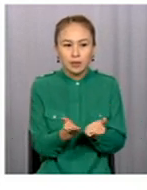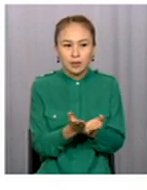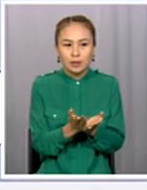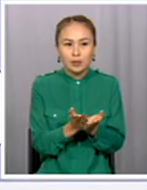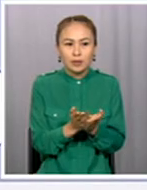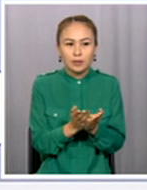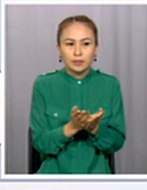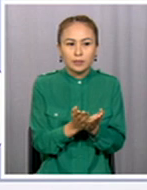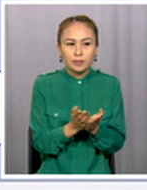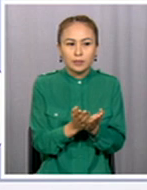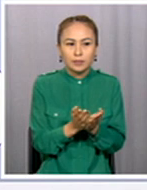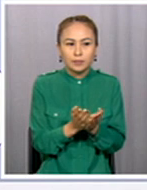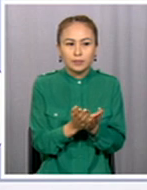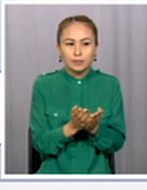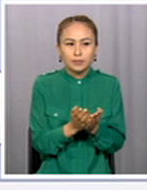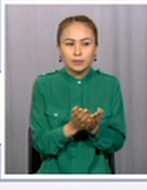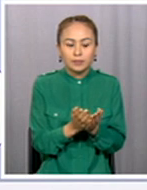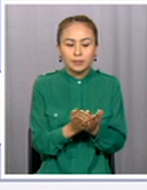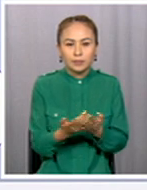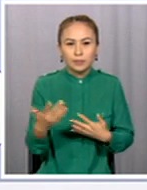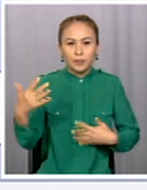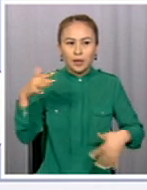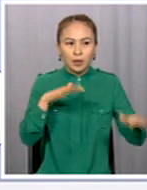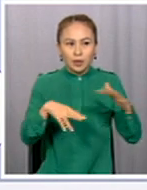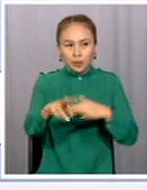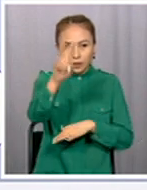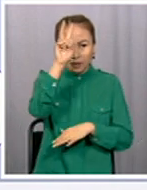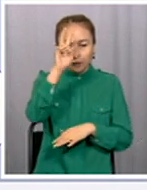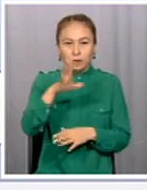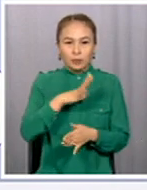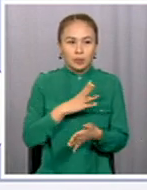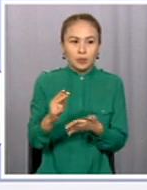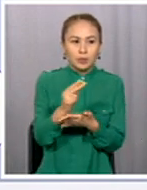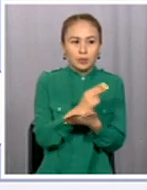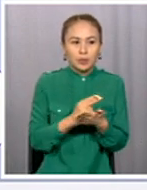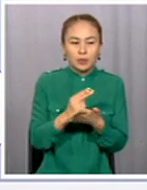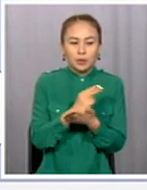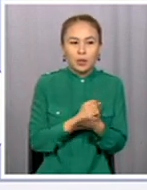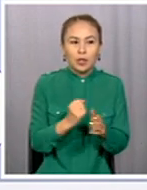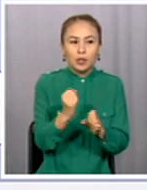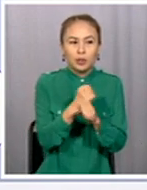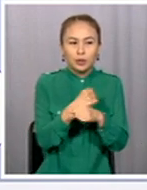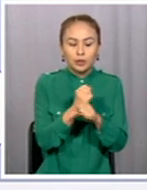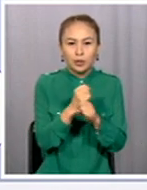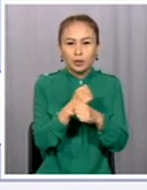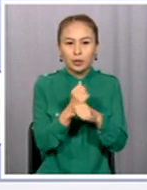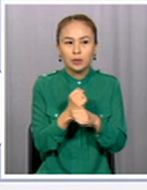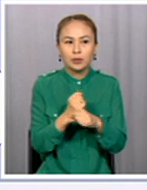пен тау ешкінің суреті салынған сүйек қасықтар табылды.